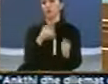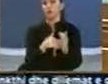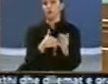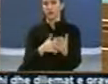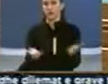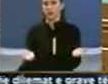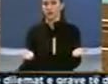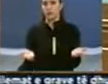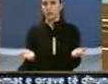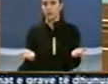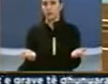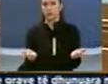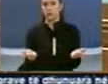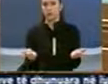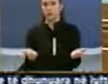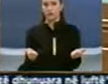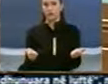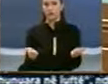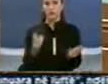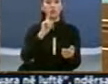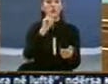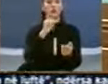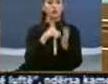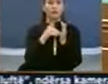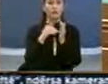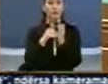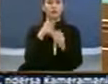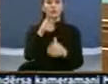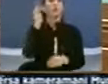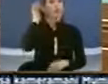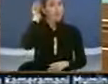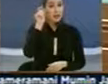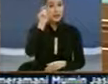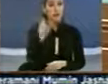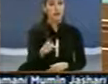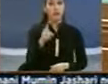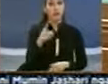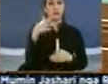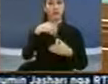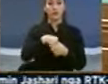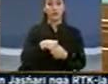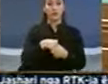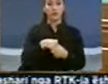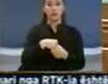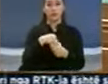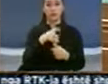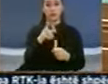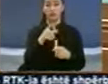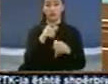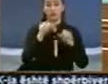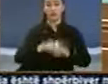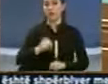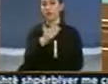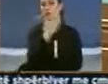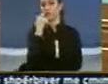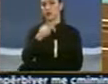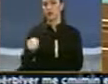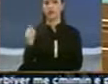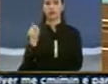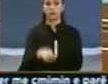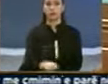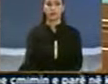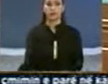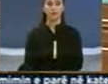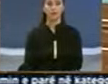arsye. Ai nuk është më ministër i qeverisë Republikës Kosovës. Dhe edhe diçka po e them